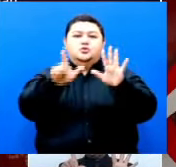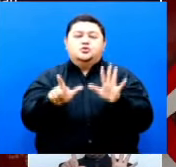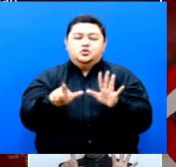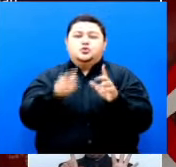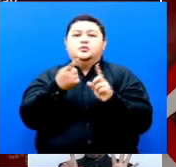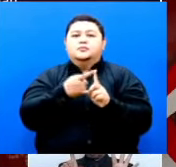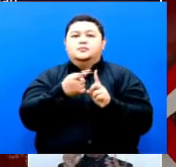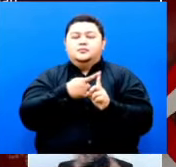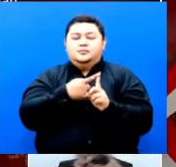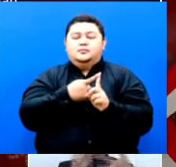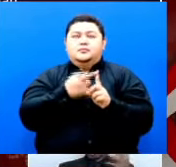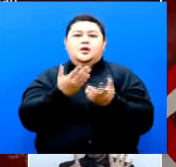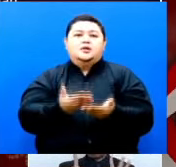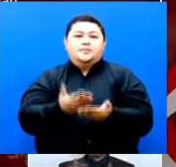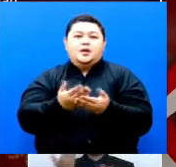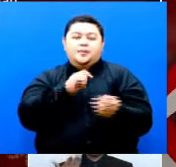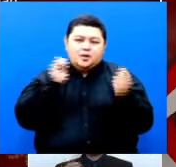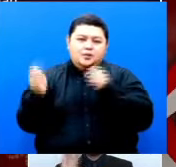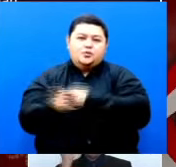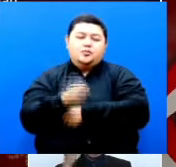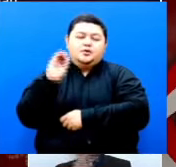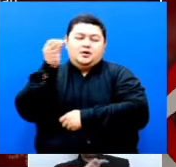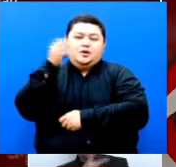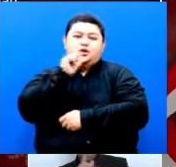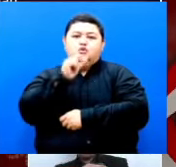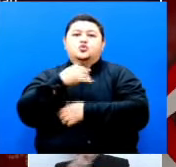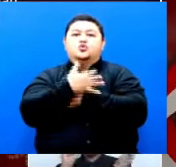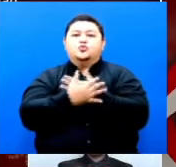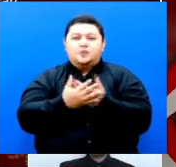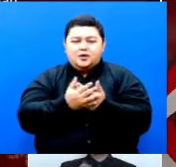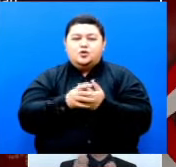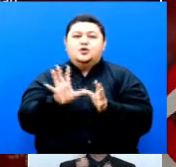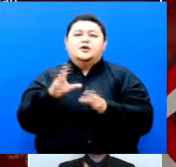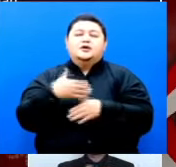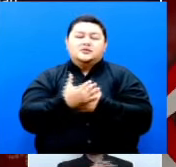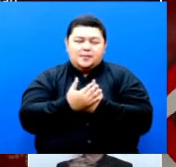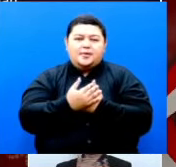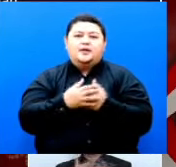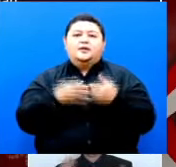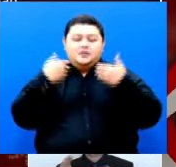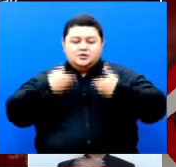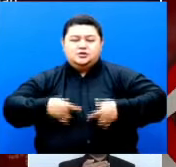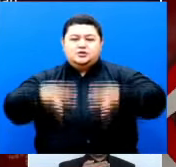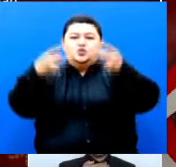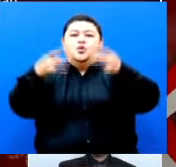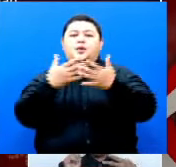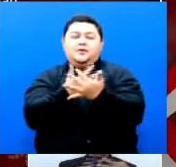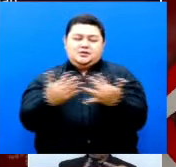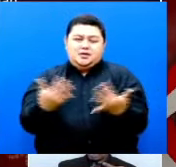pertamaadalahbagaimana mentransformasiJakartauntukmelindungikeselamatan warganya.Yang